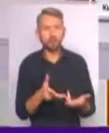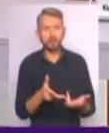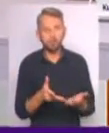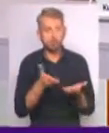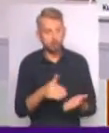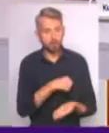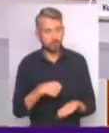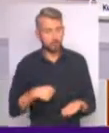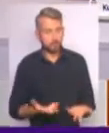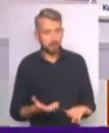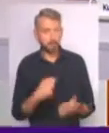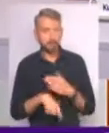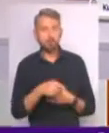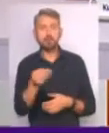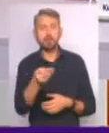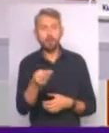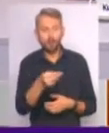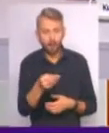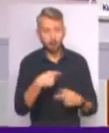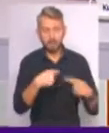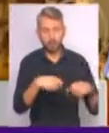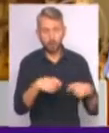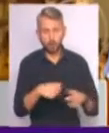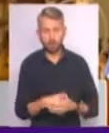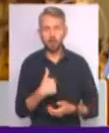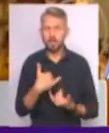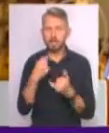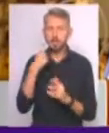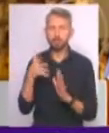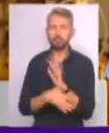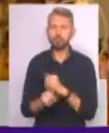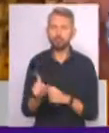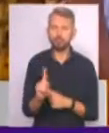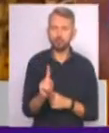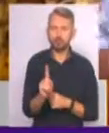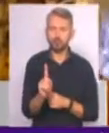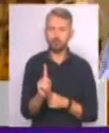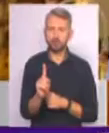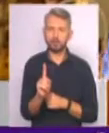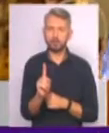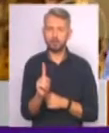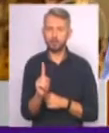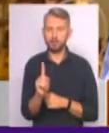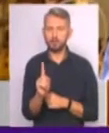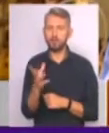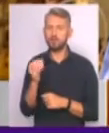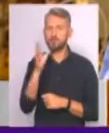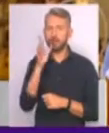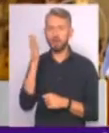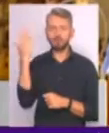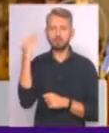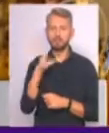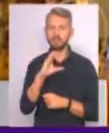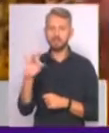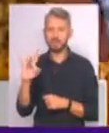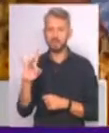самим. Потому что мука вот это продается. Я теперь розумію, что... ще в радянські часи боролись за